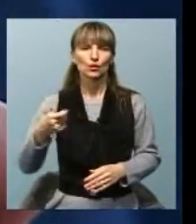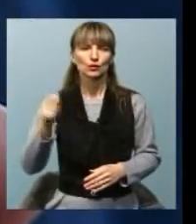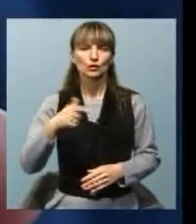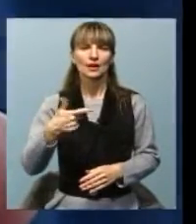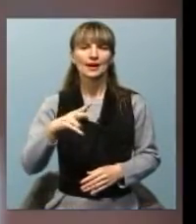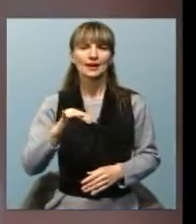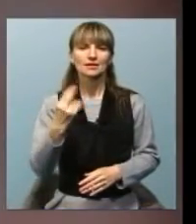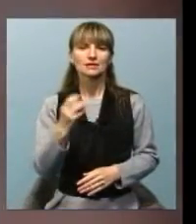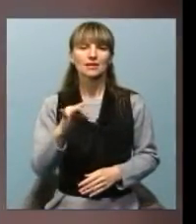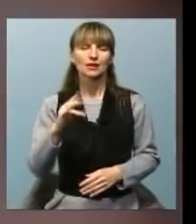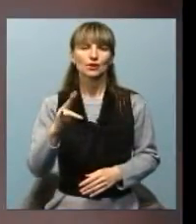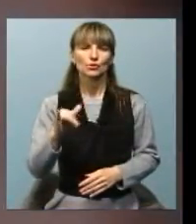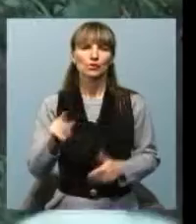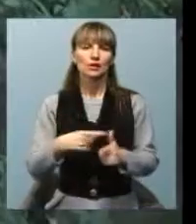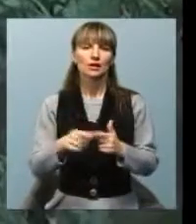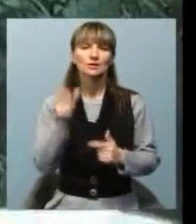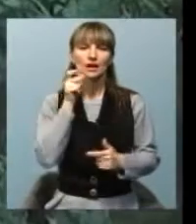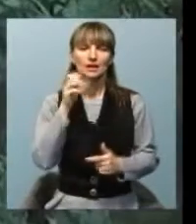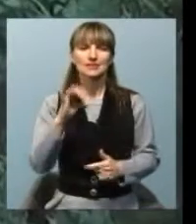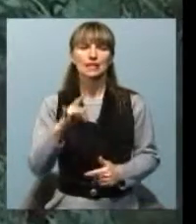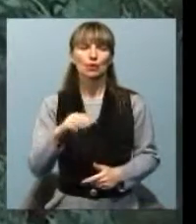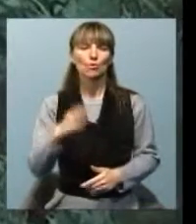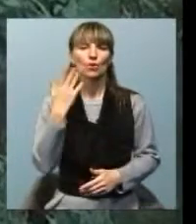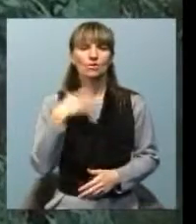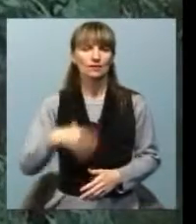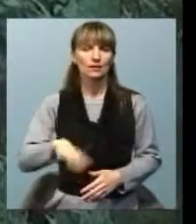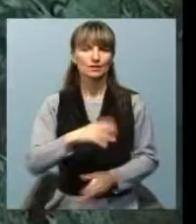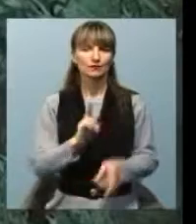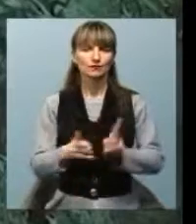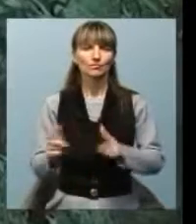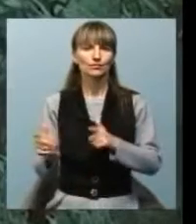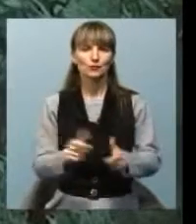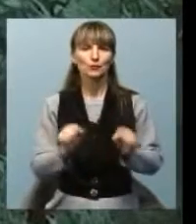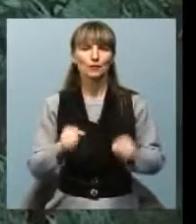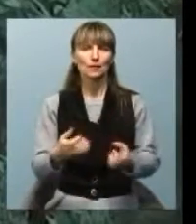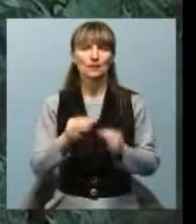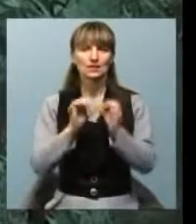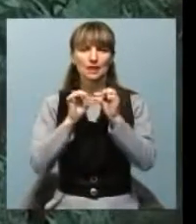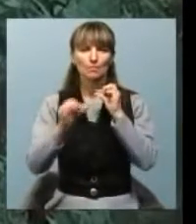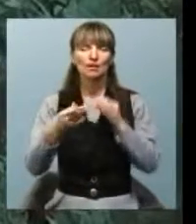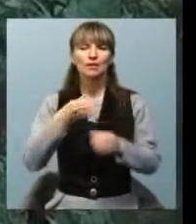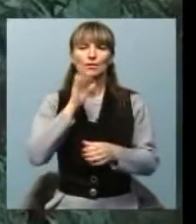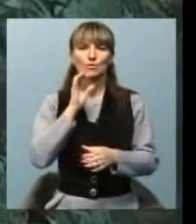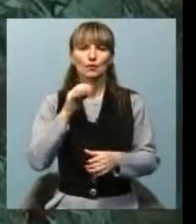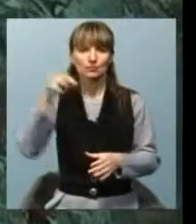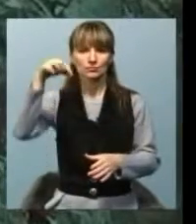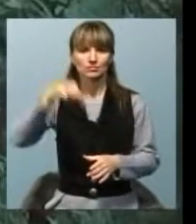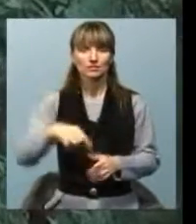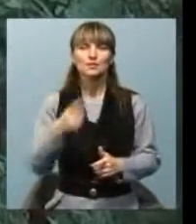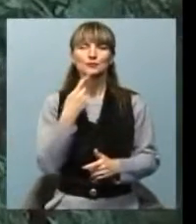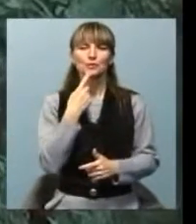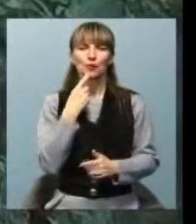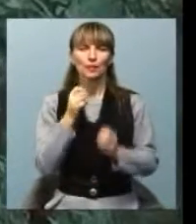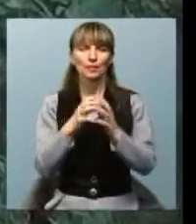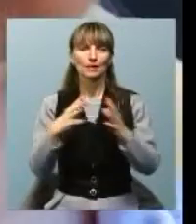або звичайнісінького цукрового сиропу. Коли все буде готово, можна взяти соломинку для напоїв, занурити в розчин і